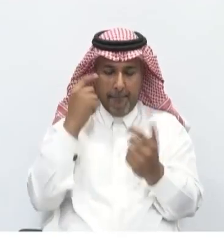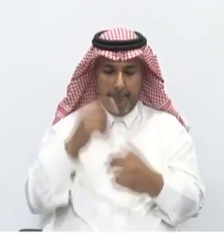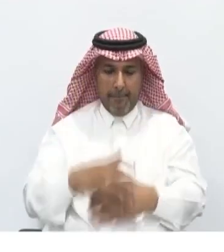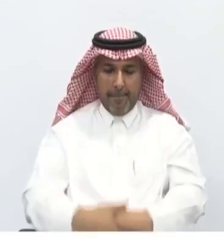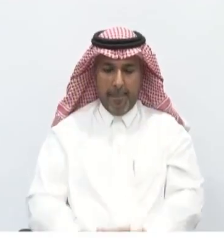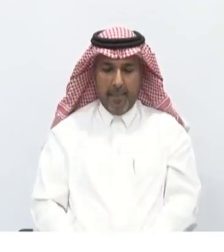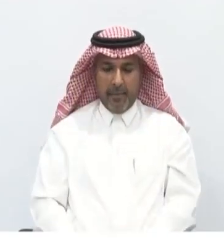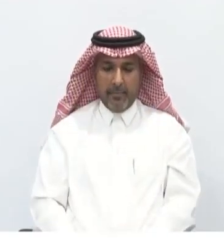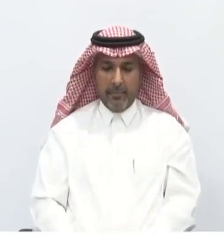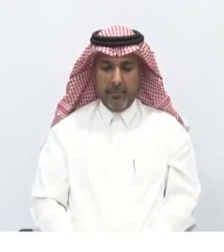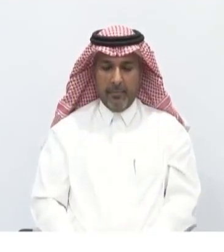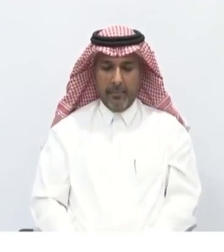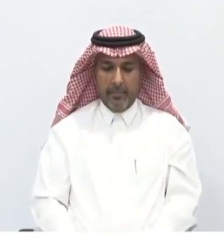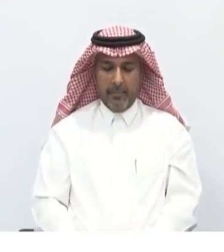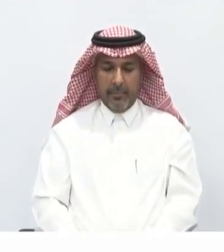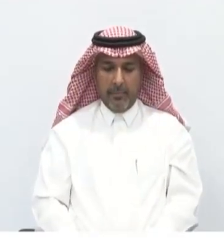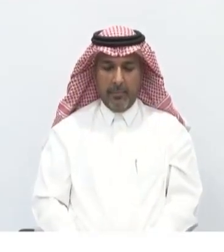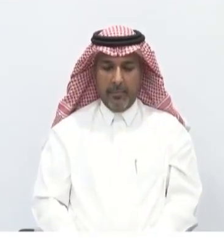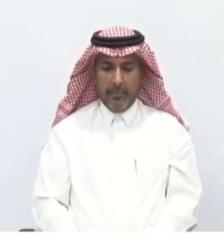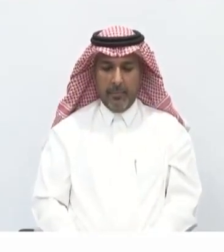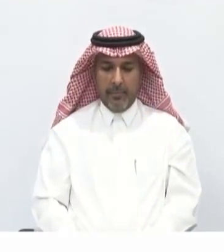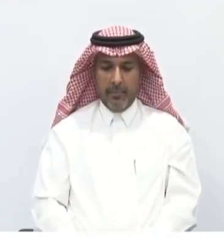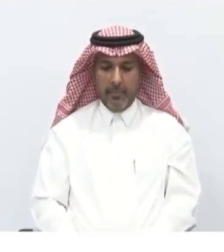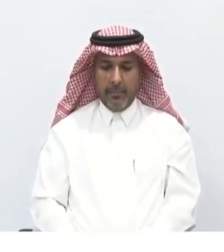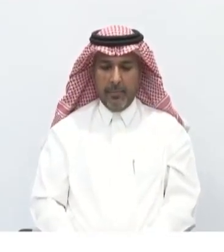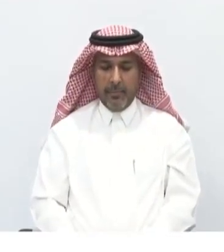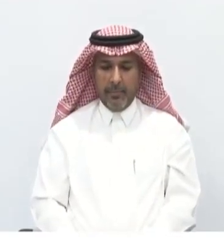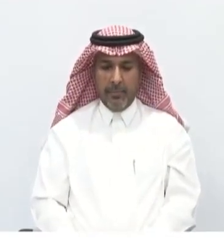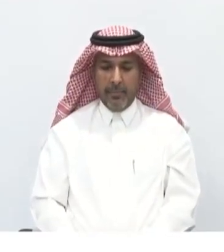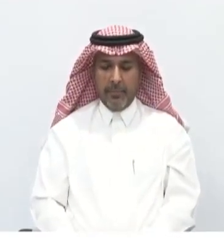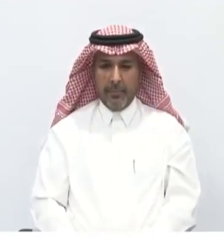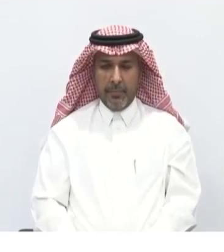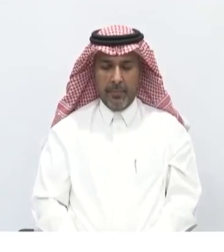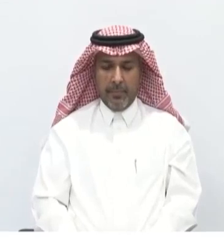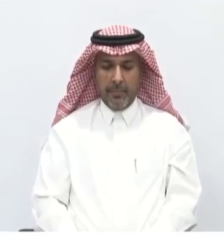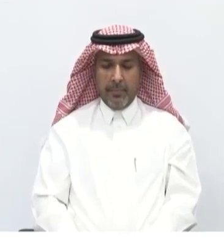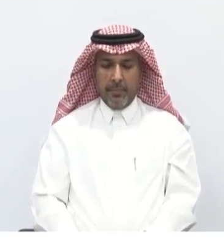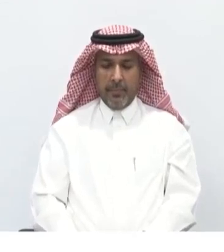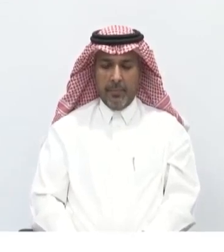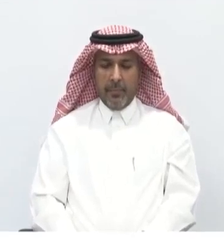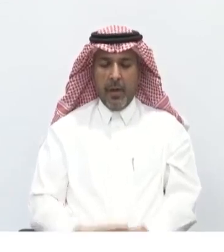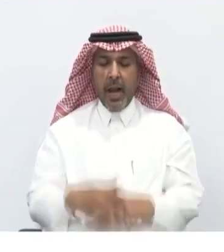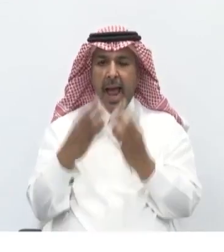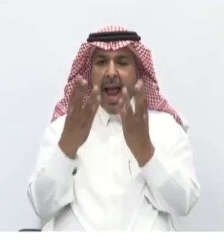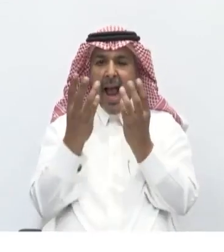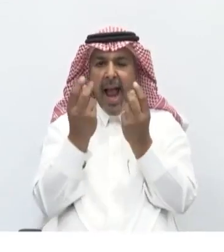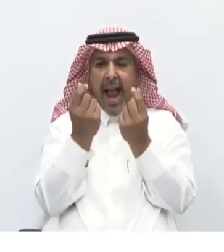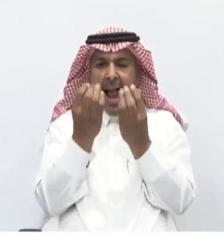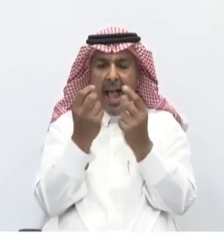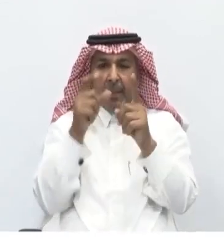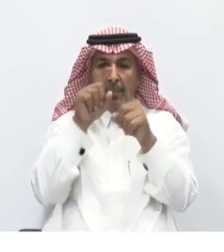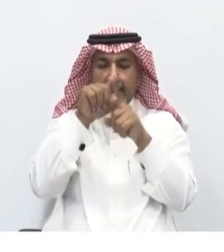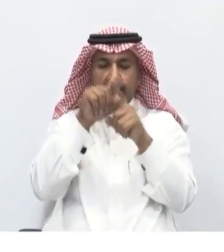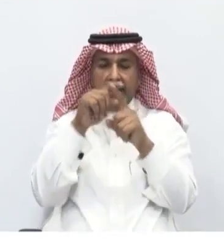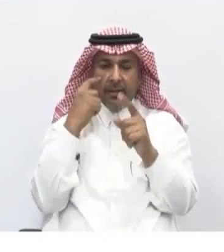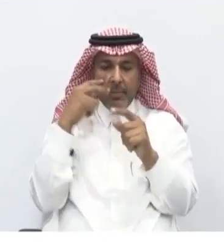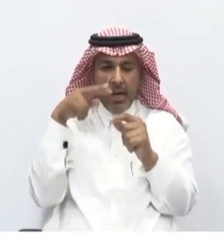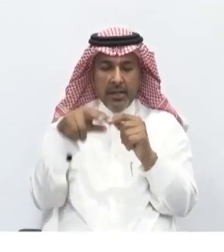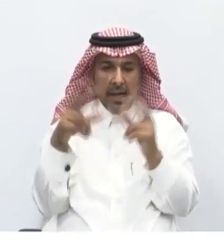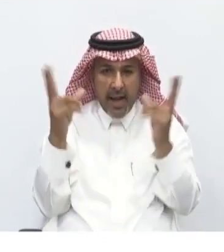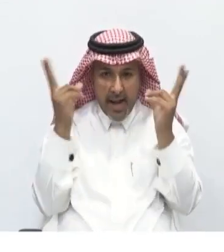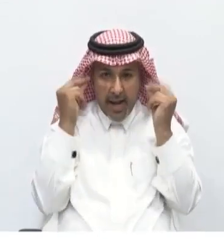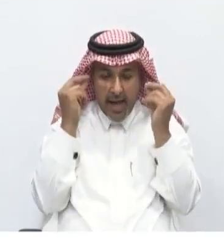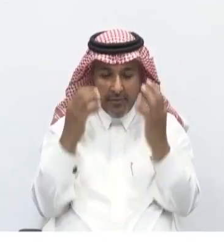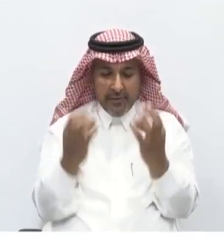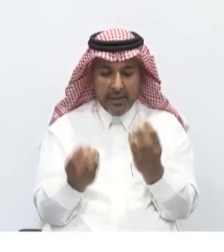السؤال الثاني الذي يليه حدد عدد النسبه الموليه التي يمكن كتابتها لتفاعل كيميائي